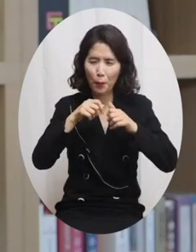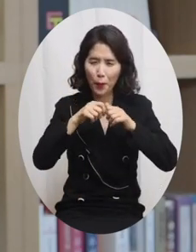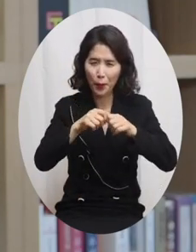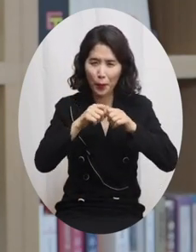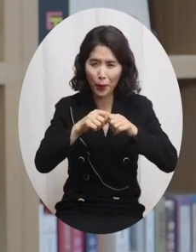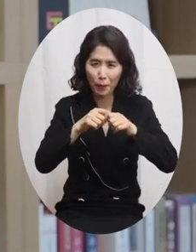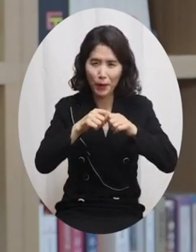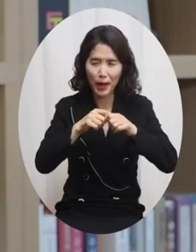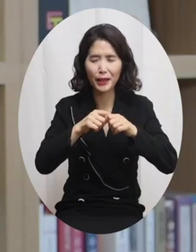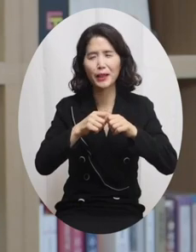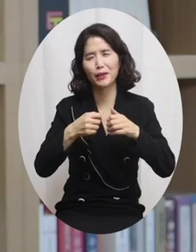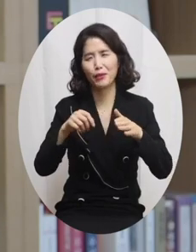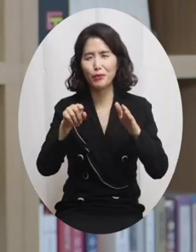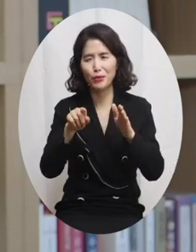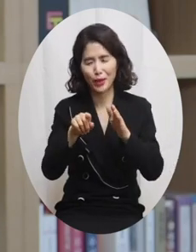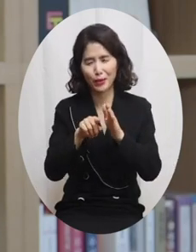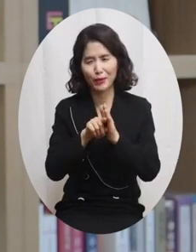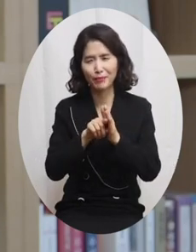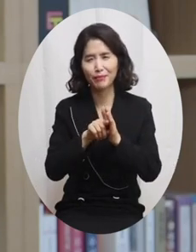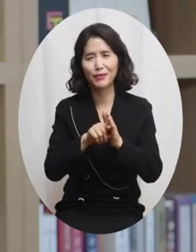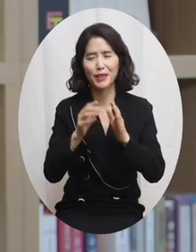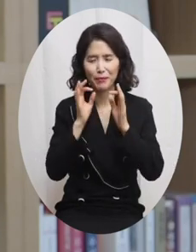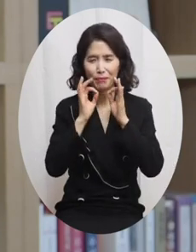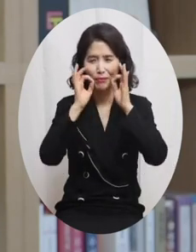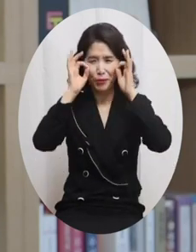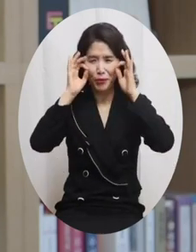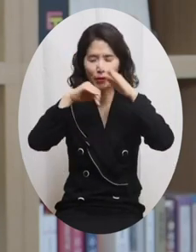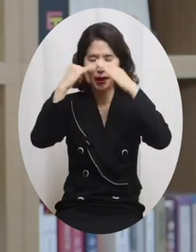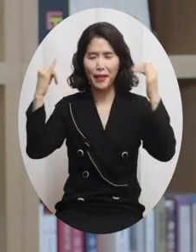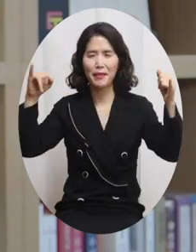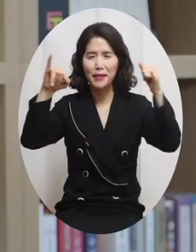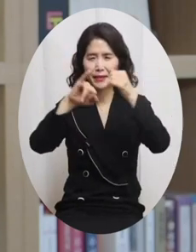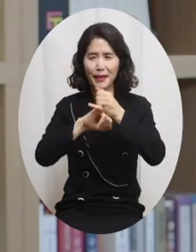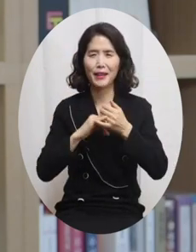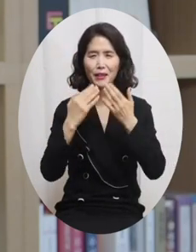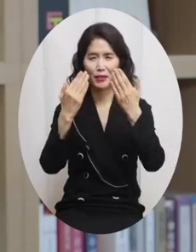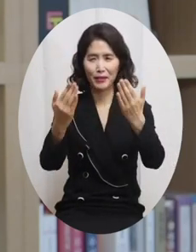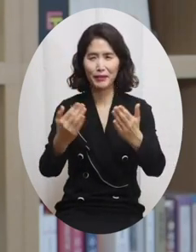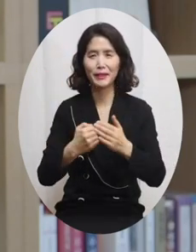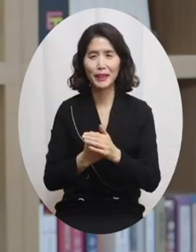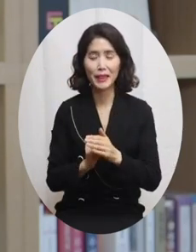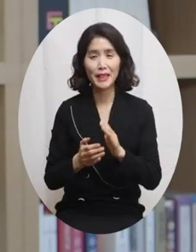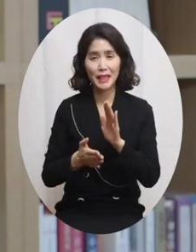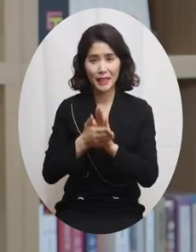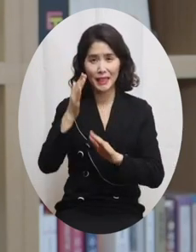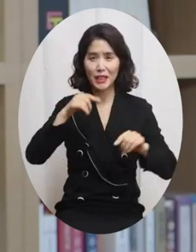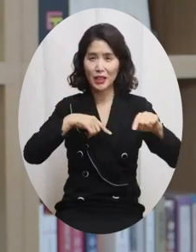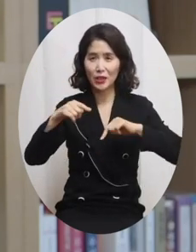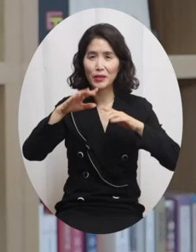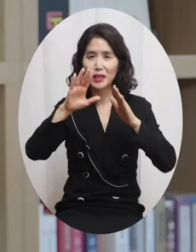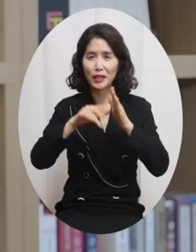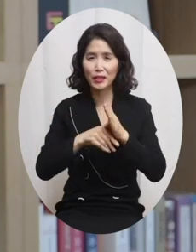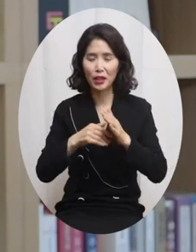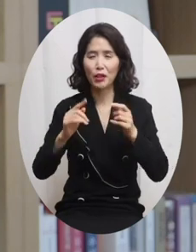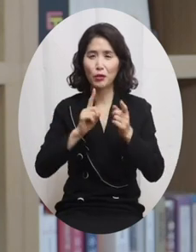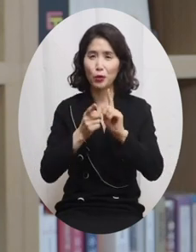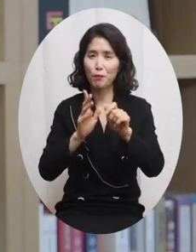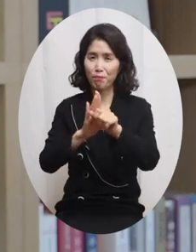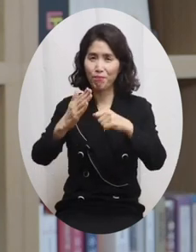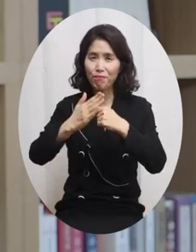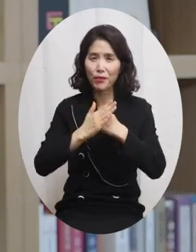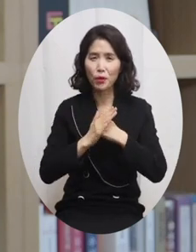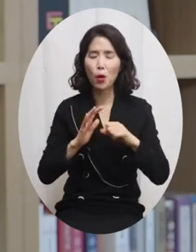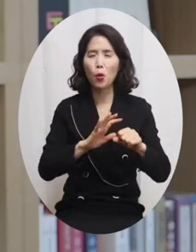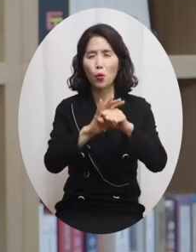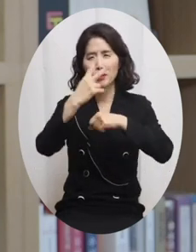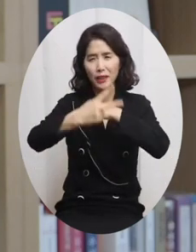없이 그 돌봄이 사각지대 속에 놓이지 않도록 최선을 다하겠다는 말씀을 드리면서 항상 시정에 협조해 주시고